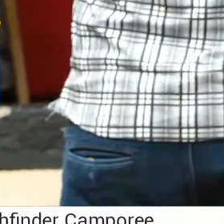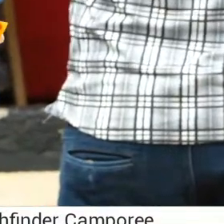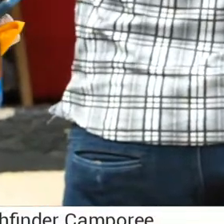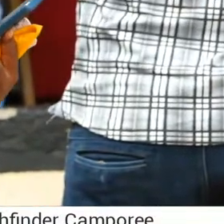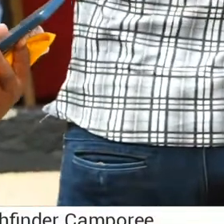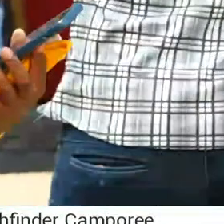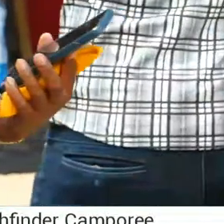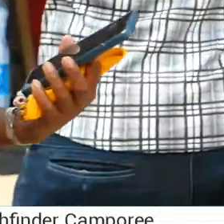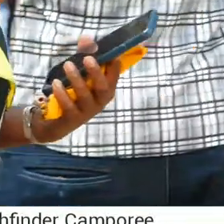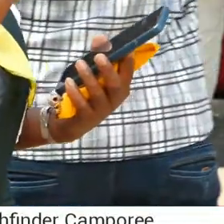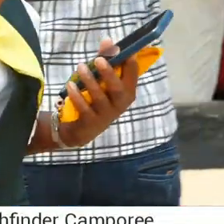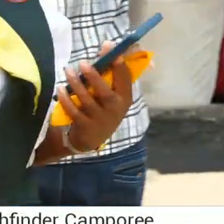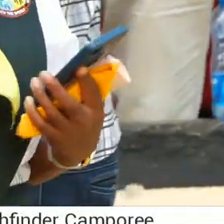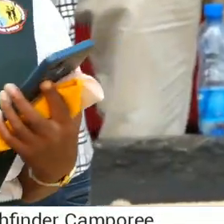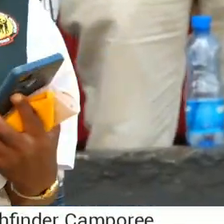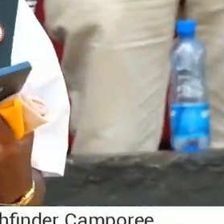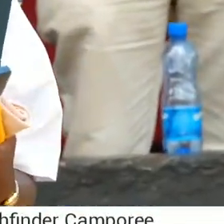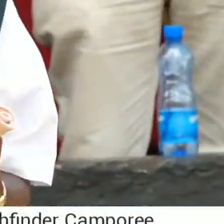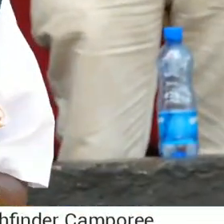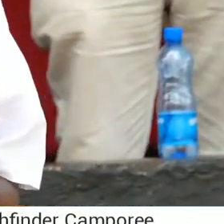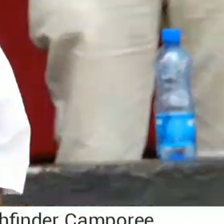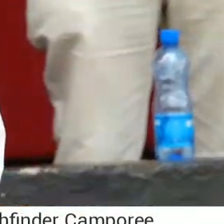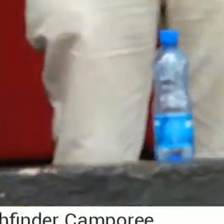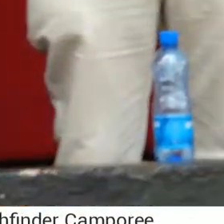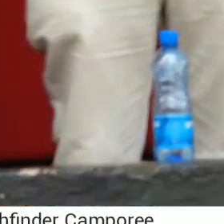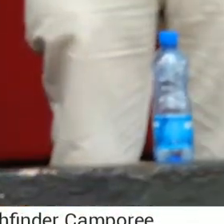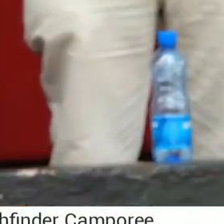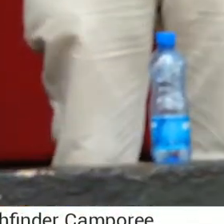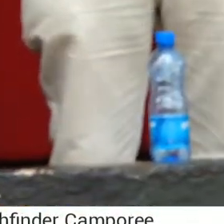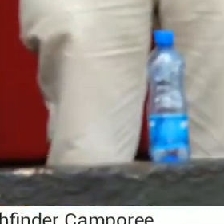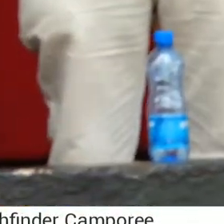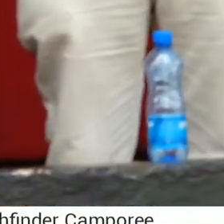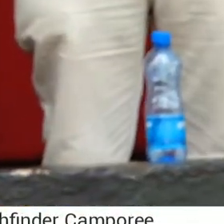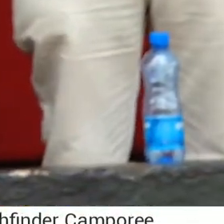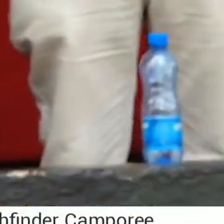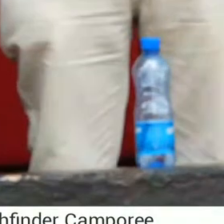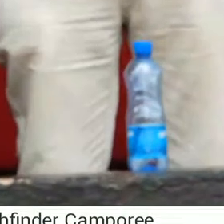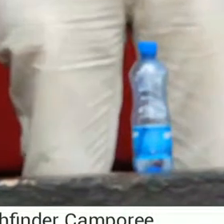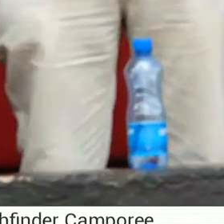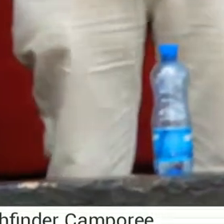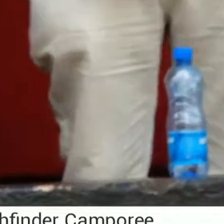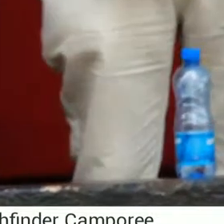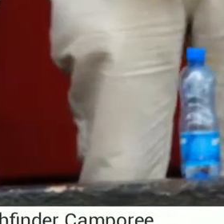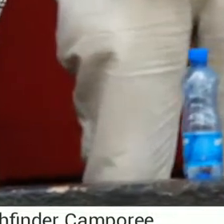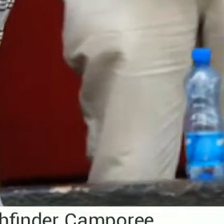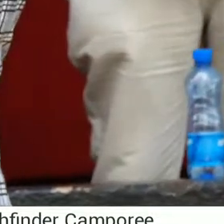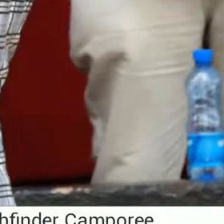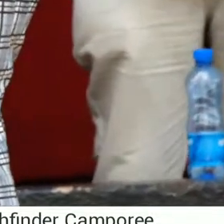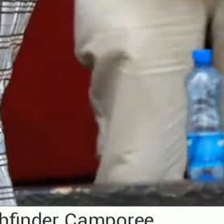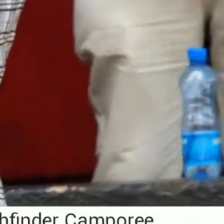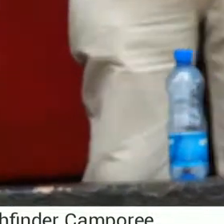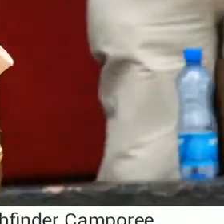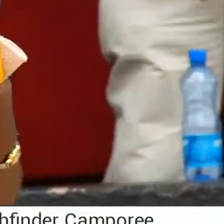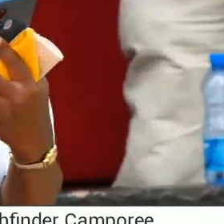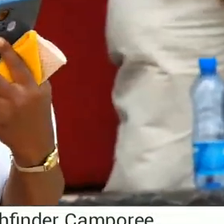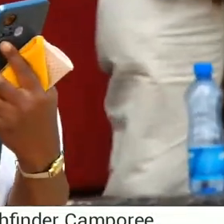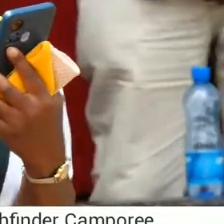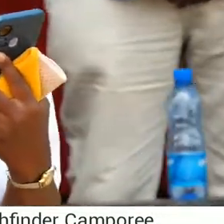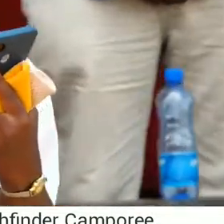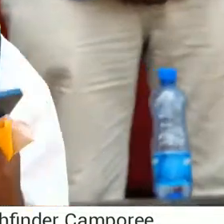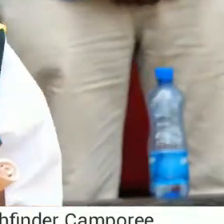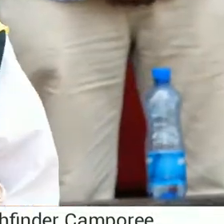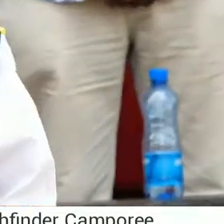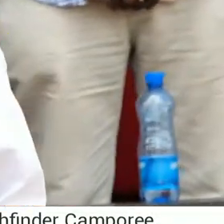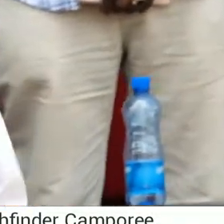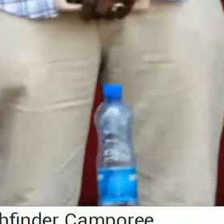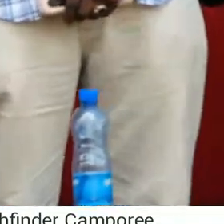Sina budi kusisifu izani zako ku.